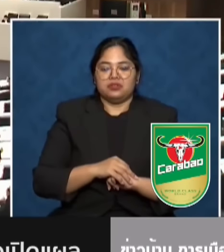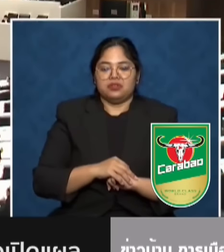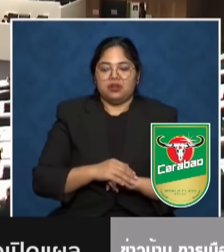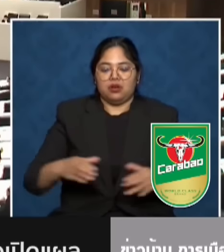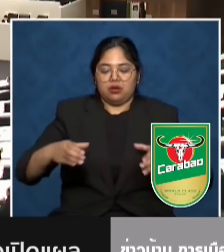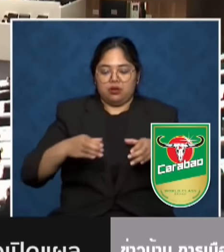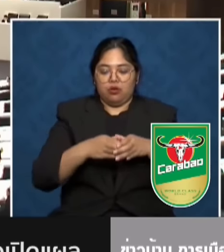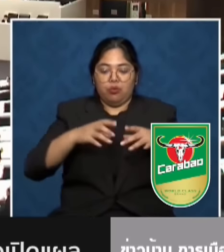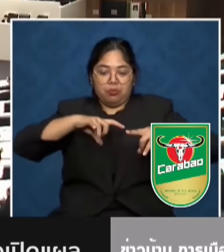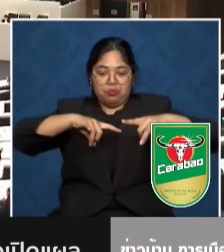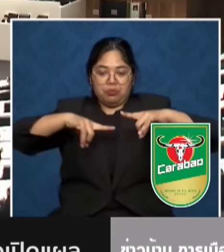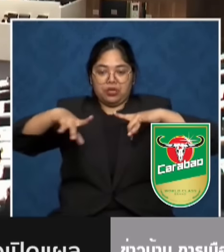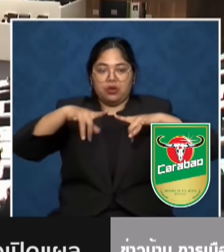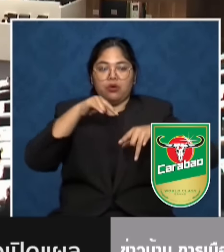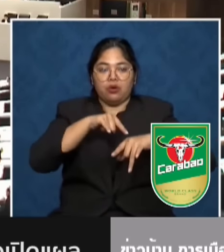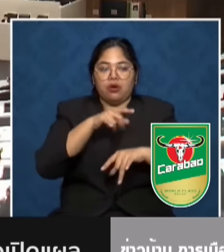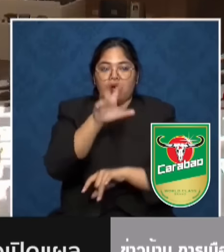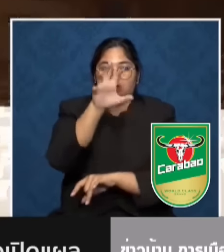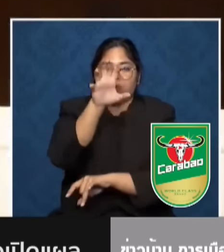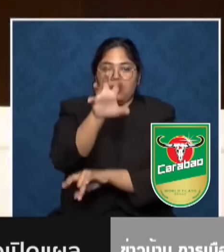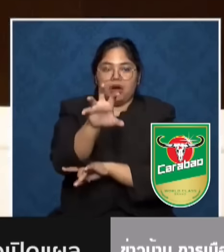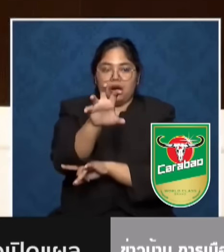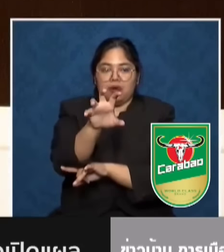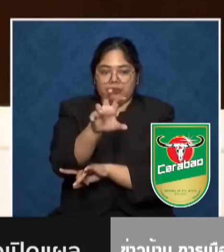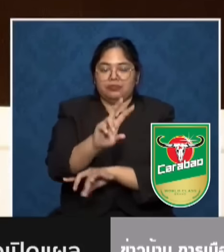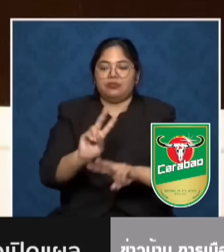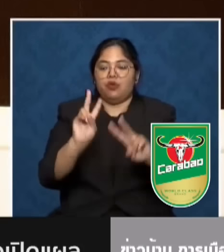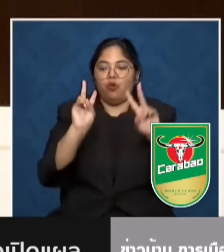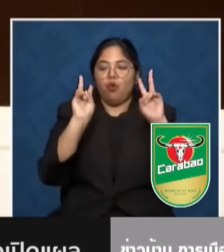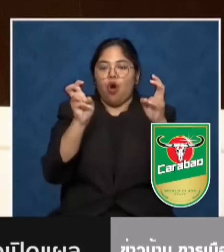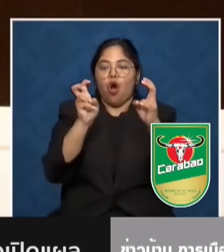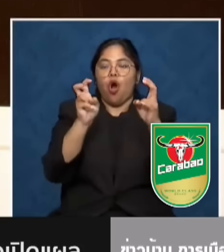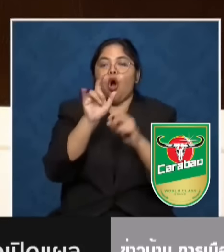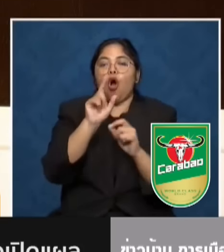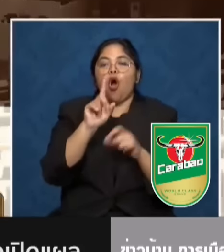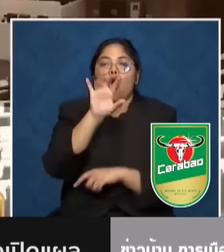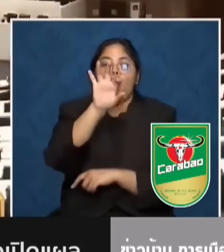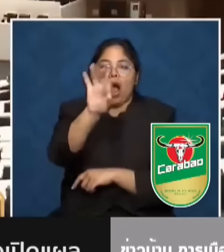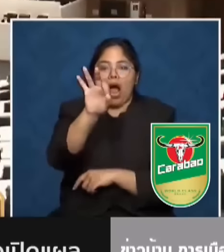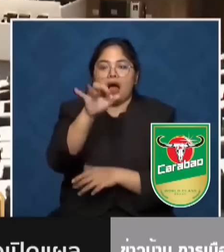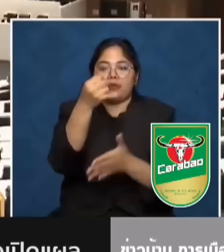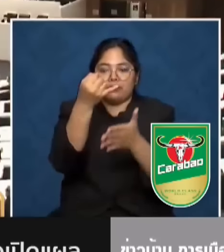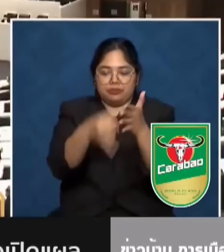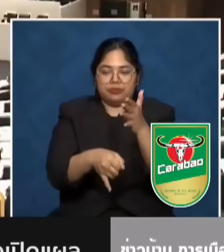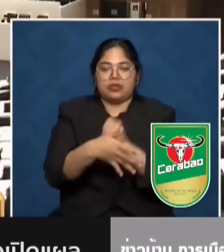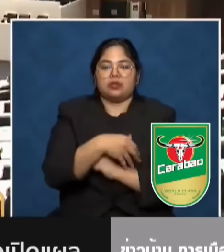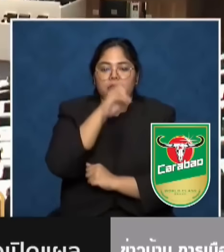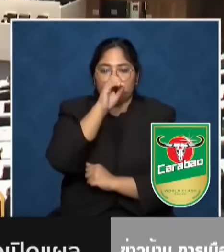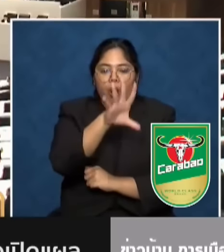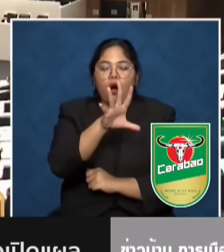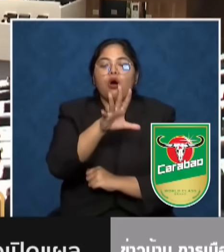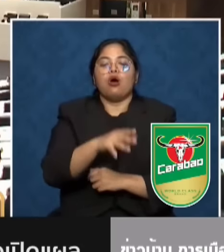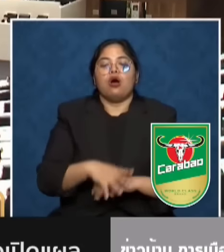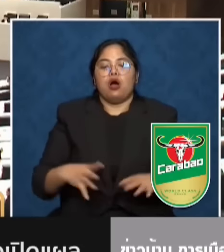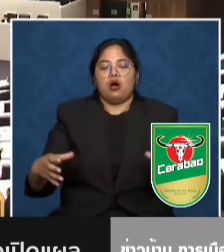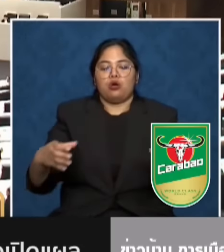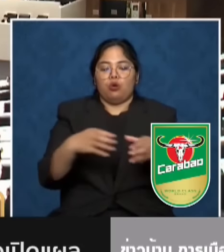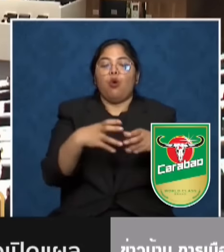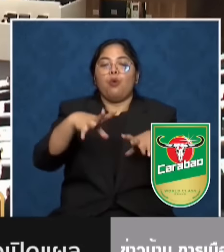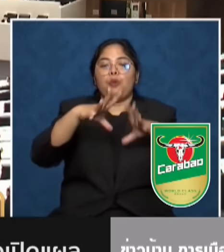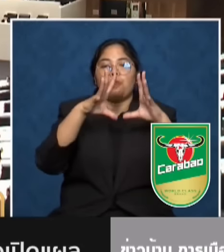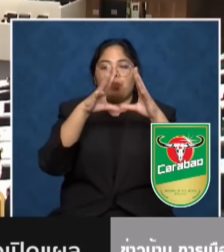เห็นถนนหน้าบ้านก็ได้แล้ว ครับ อย่างเงี้ยหรือเปล่า แต่คืออาจารย์วนอก็ให้พูดต่อ ให้พูดต่อ ไม่มีปัญหาอะไรคุณเศรษฐ